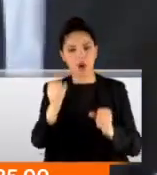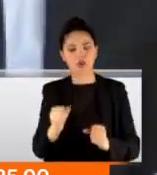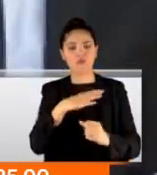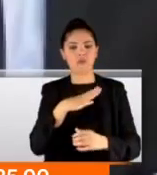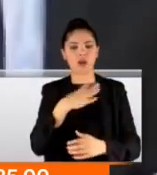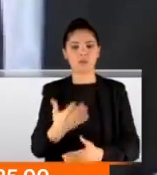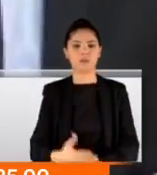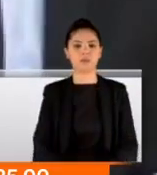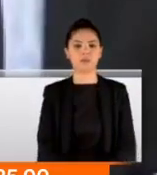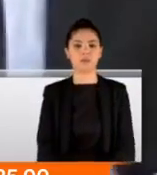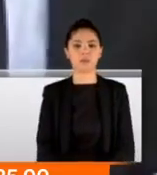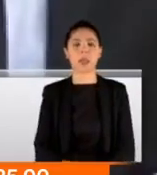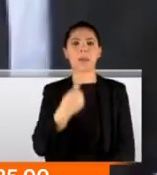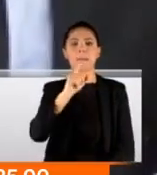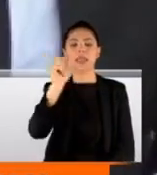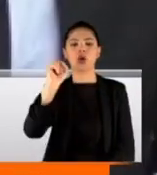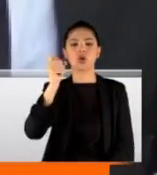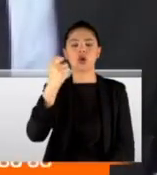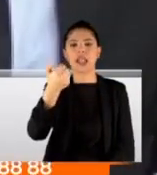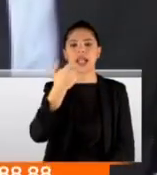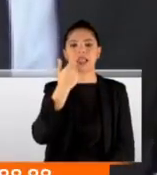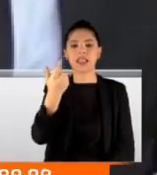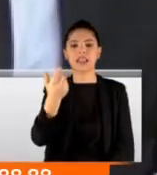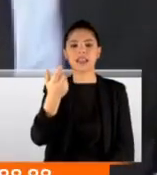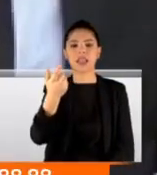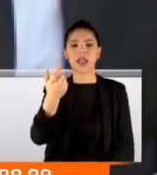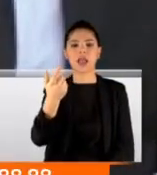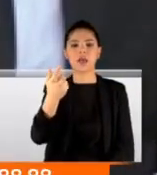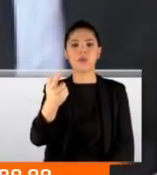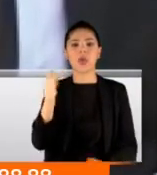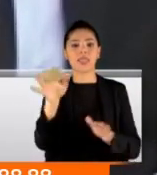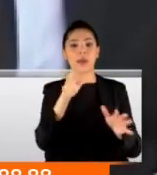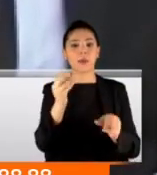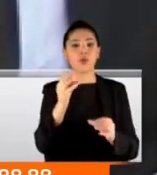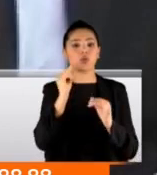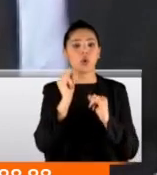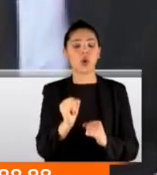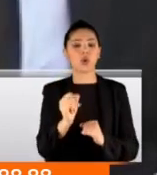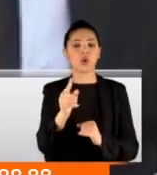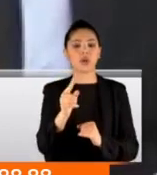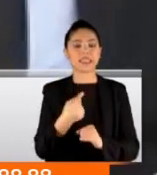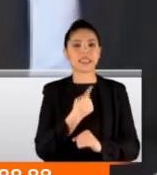1996 yılında bildiğimiz Allah bismillah deprem oluyor, çok fena.